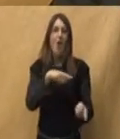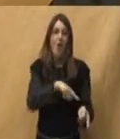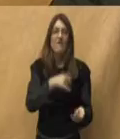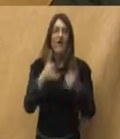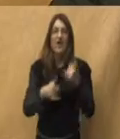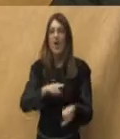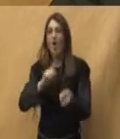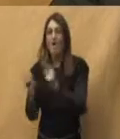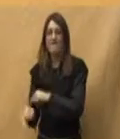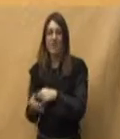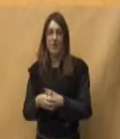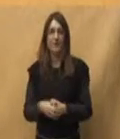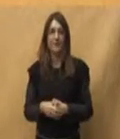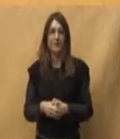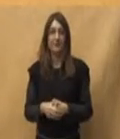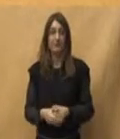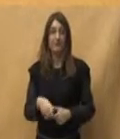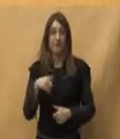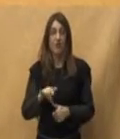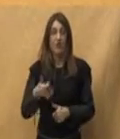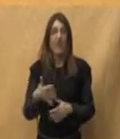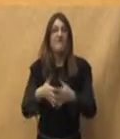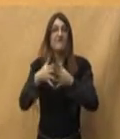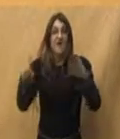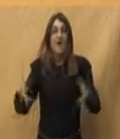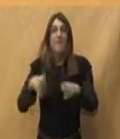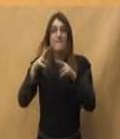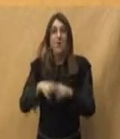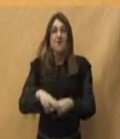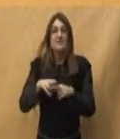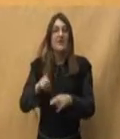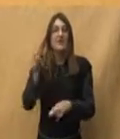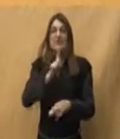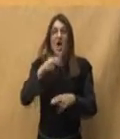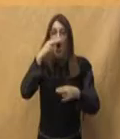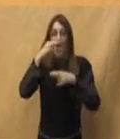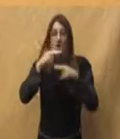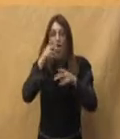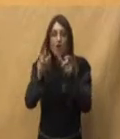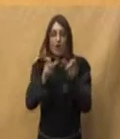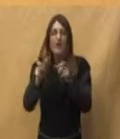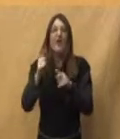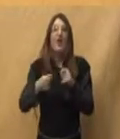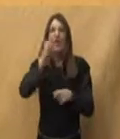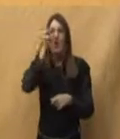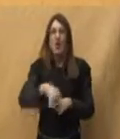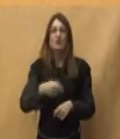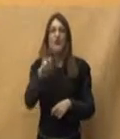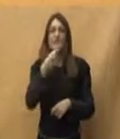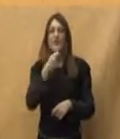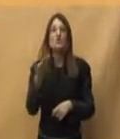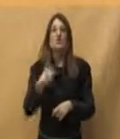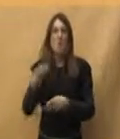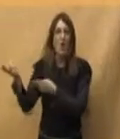način. Eto, to je možda najveća posljedica nekontrolirane ili loše prehrane koju mi